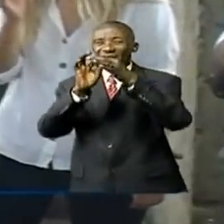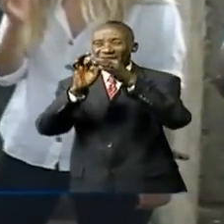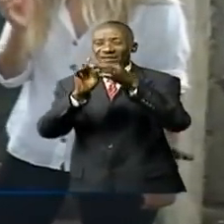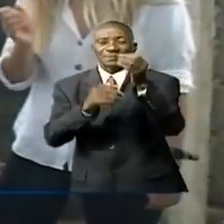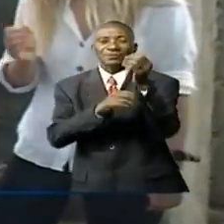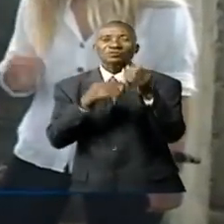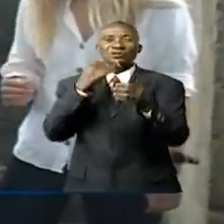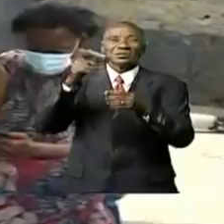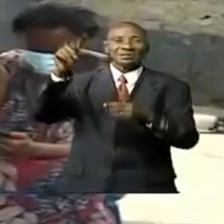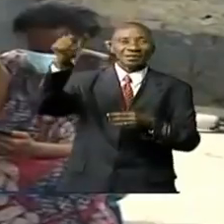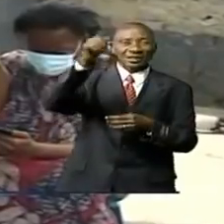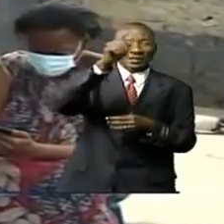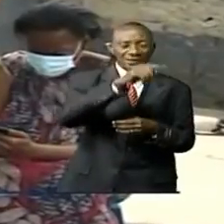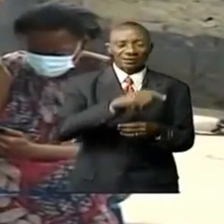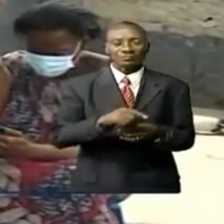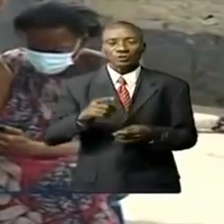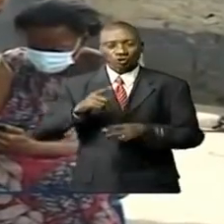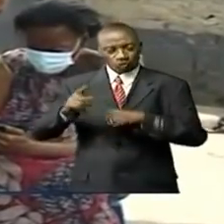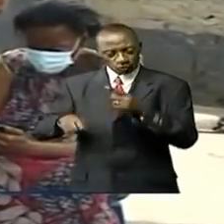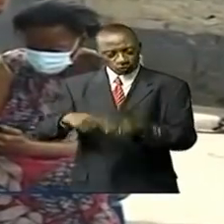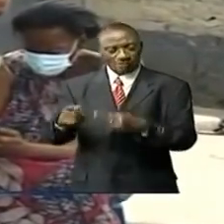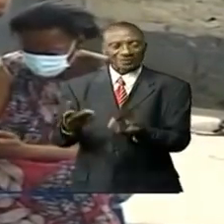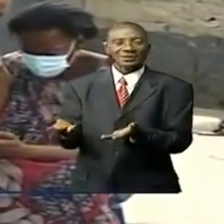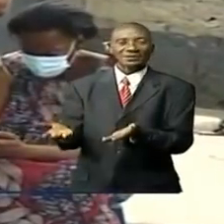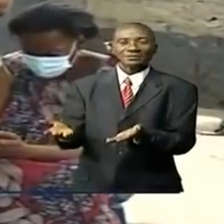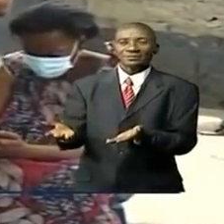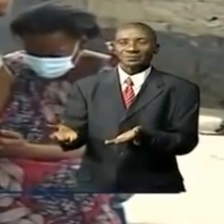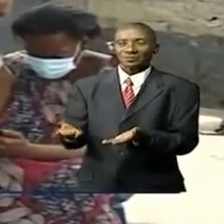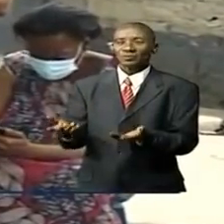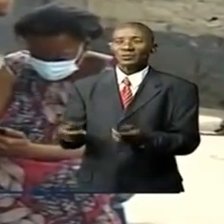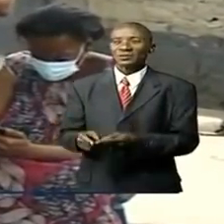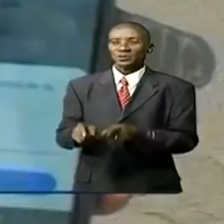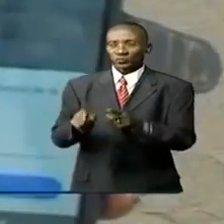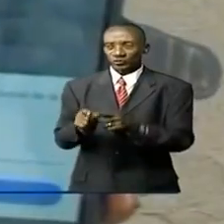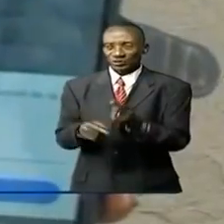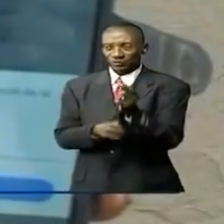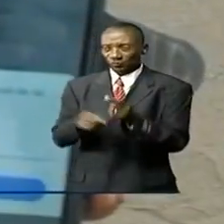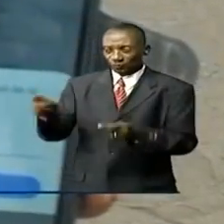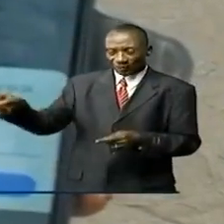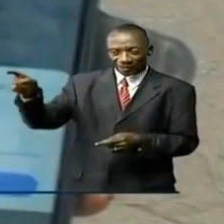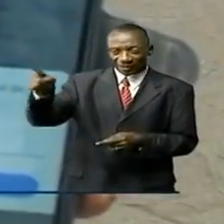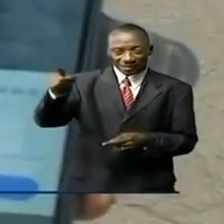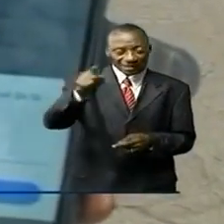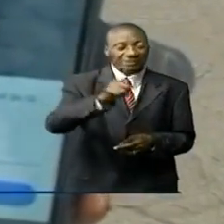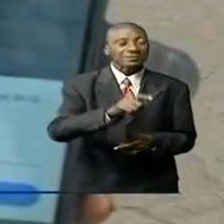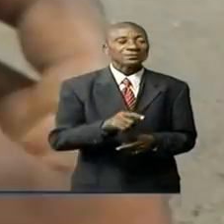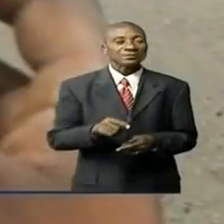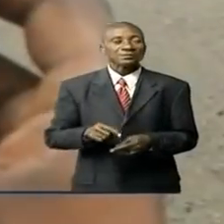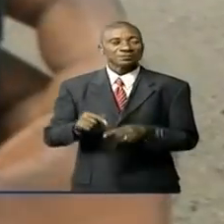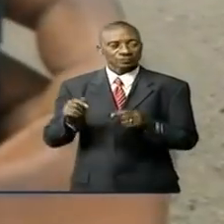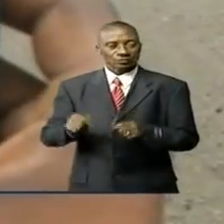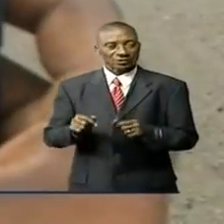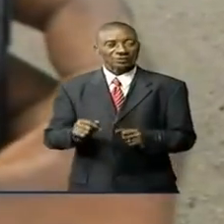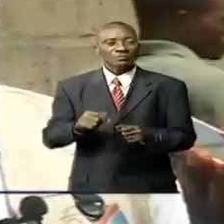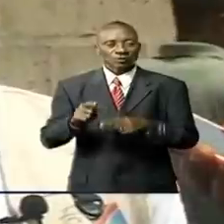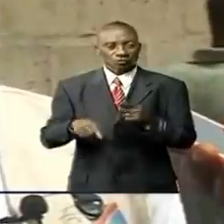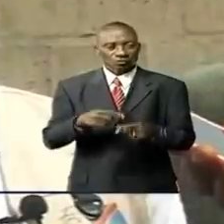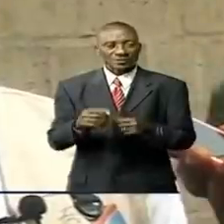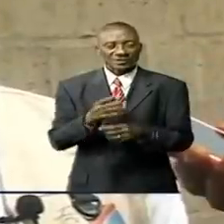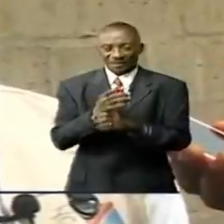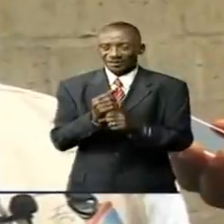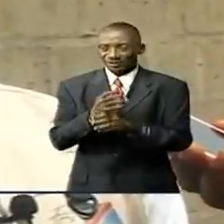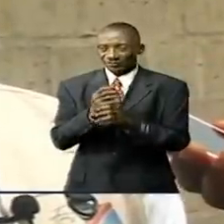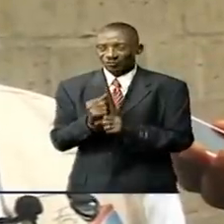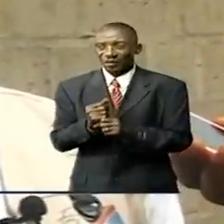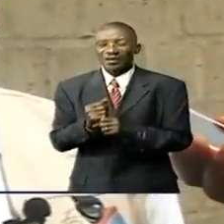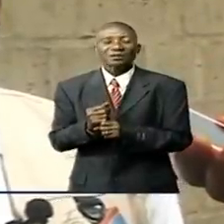une technologie de paiement instantané des bénéficiaires en les enregistrant et identifiant au même moment. Les